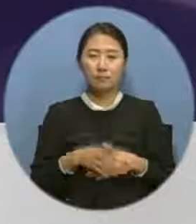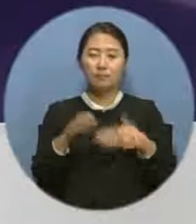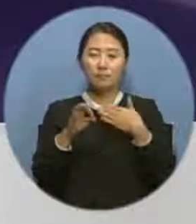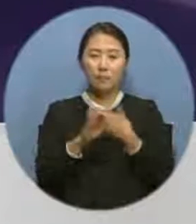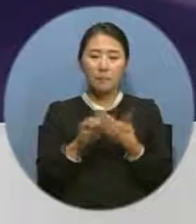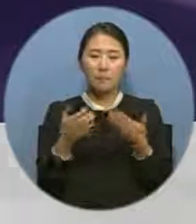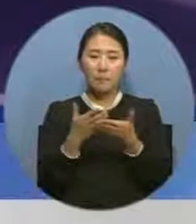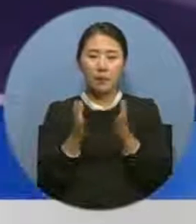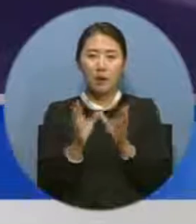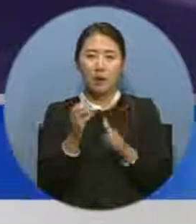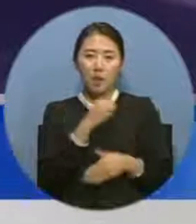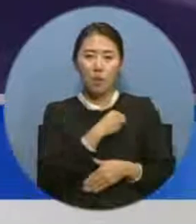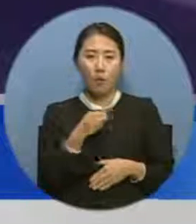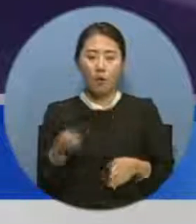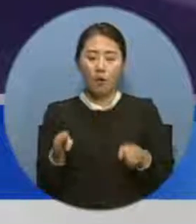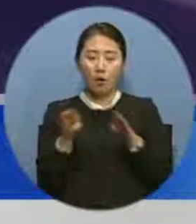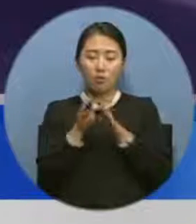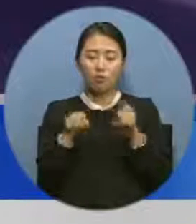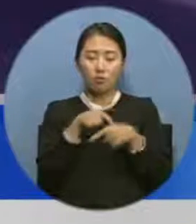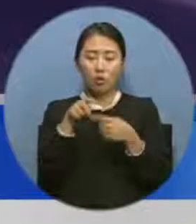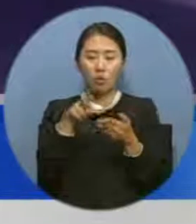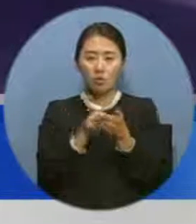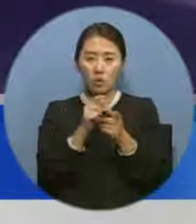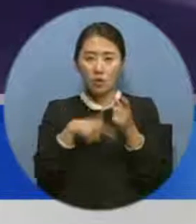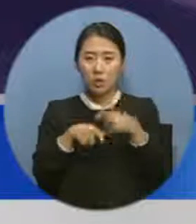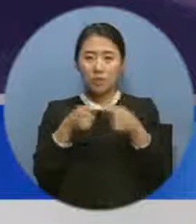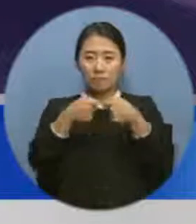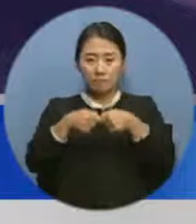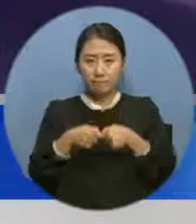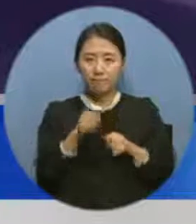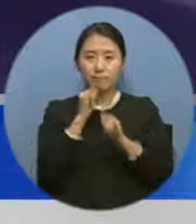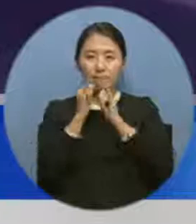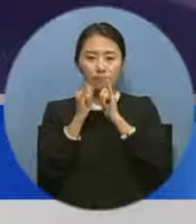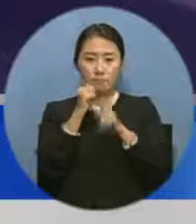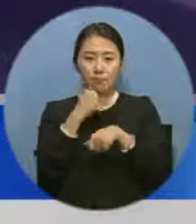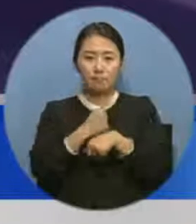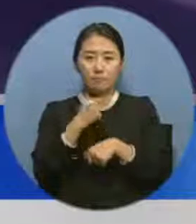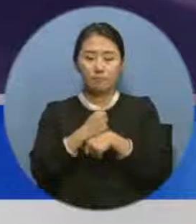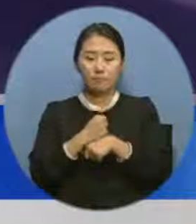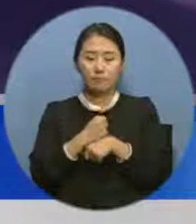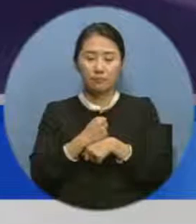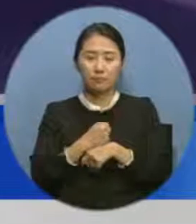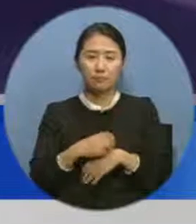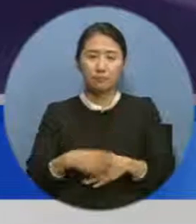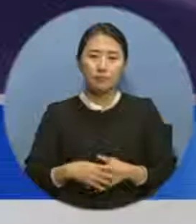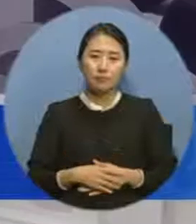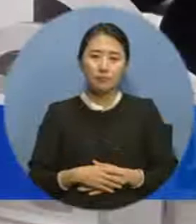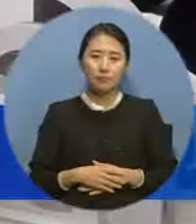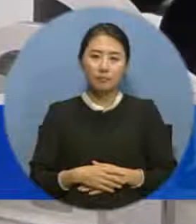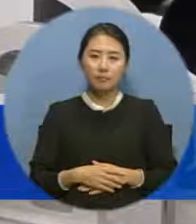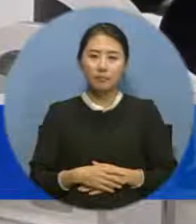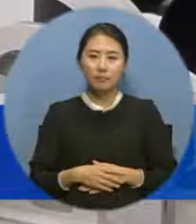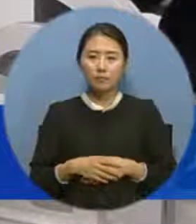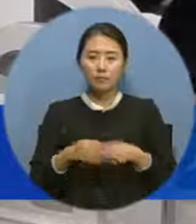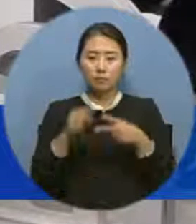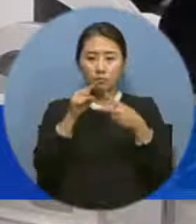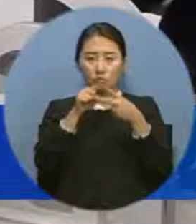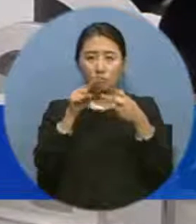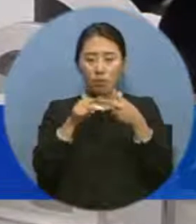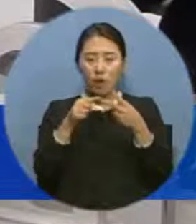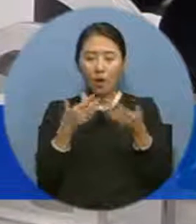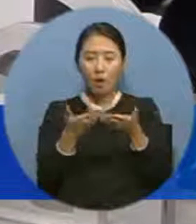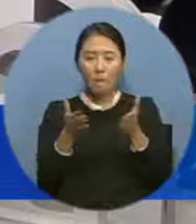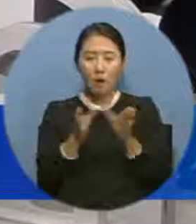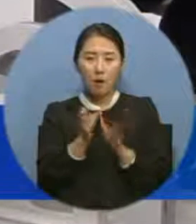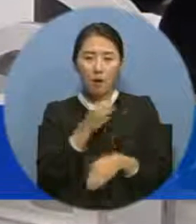그럼 마을회관 운영 문제에 대해서 좀 더 자세한 얘기 의 취재 기자와 나눠보겠습니다 김대오 기자 두 곳의 마을회관을